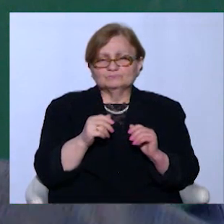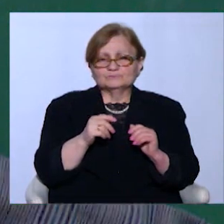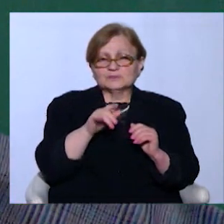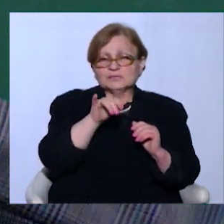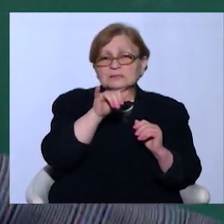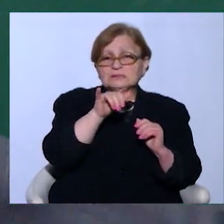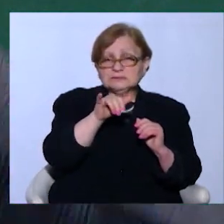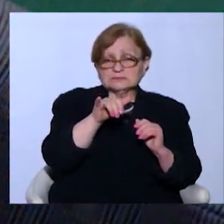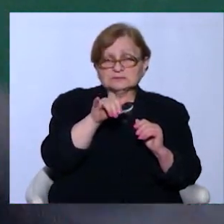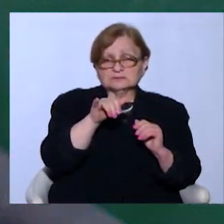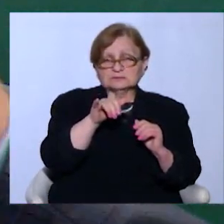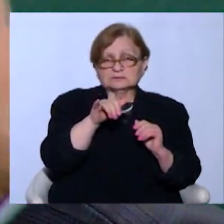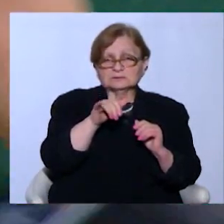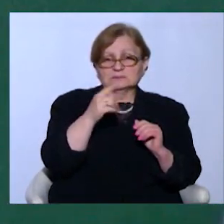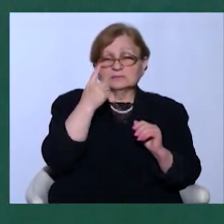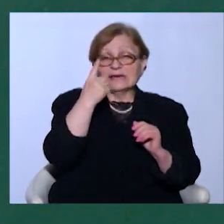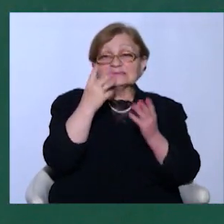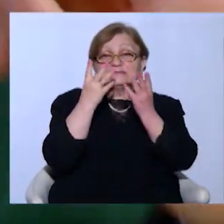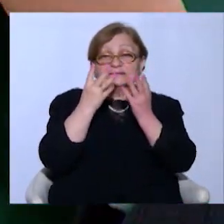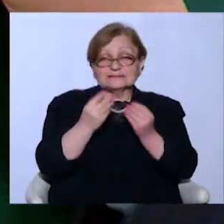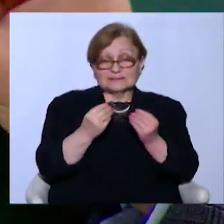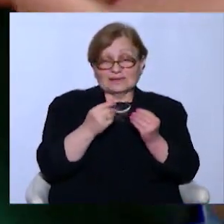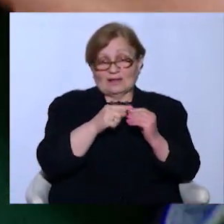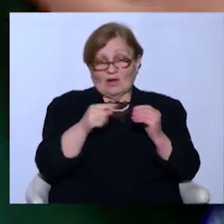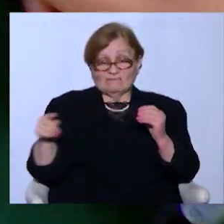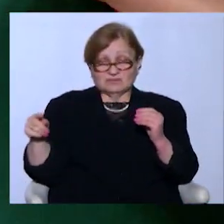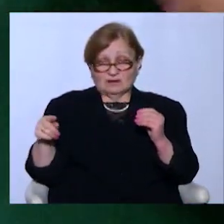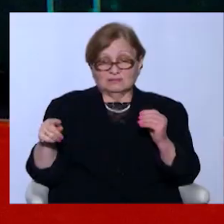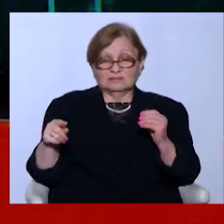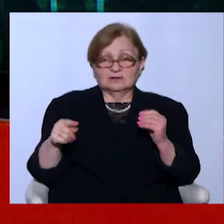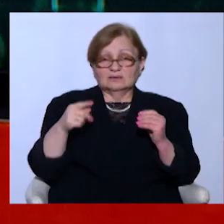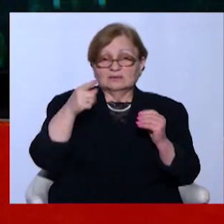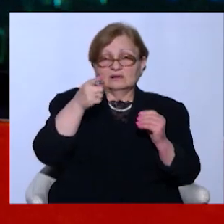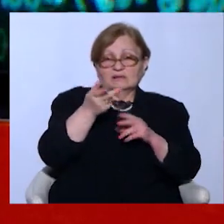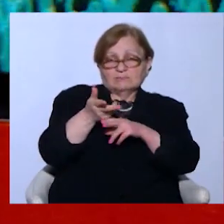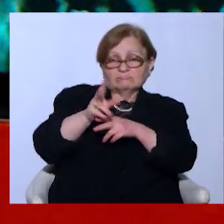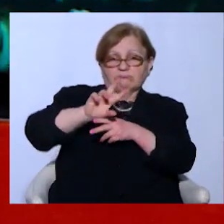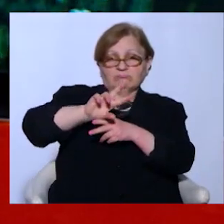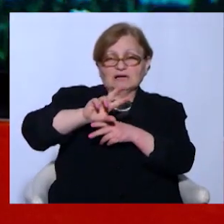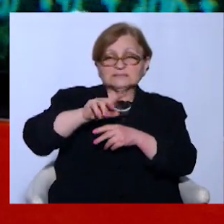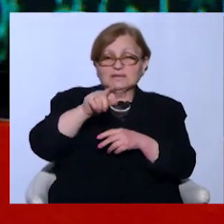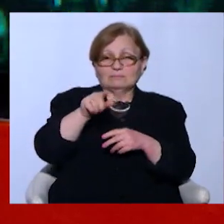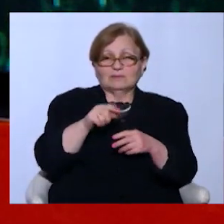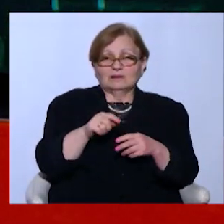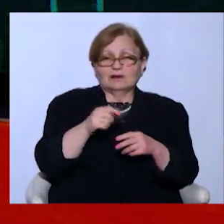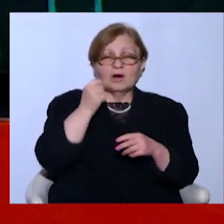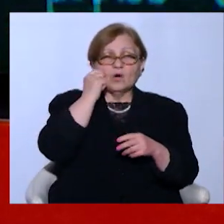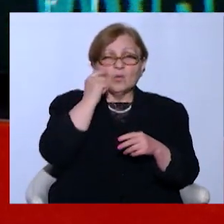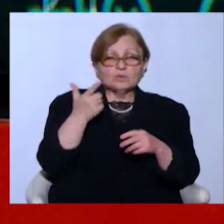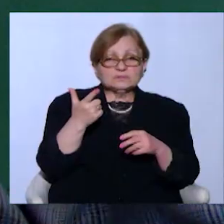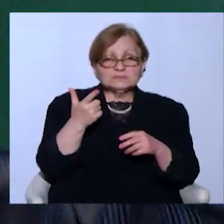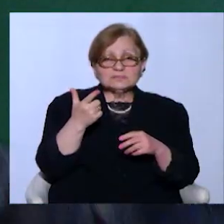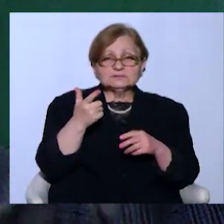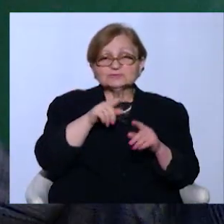რა ხდება? ერთი დღის შემდეგ რაოდენობა გასამაგდა. ორი დღის